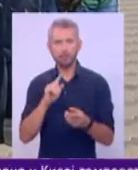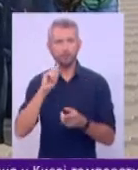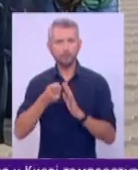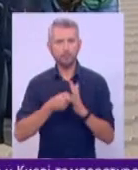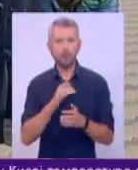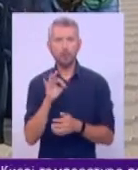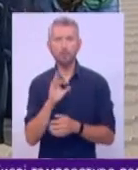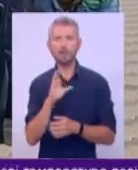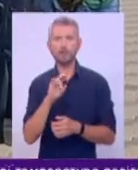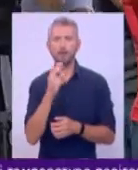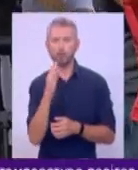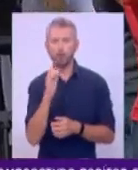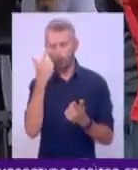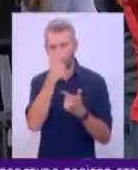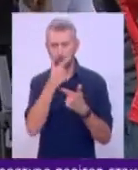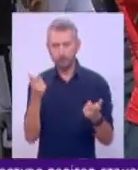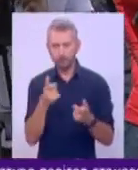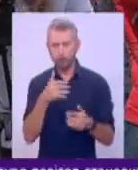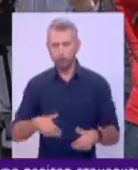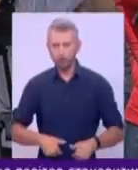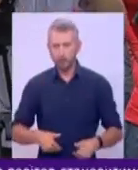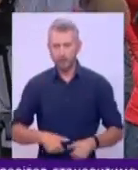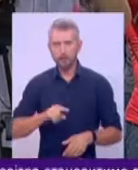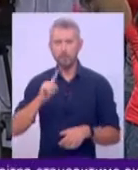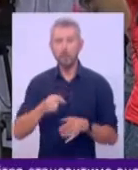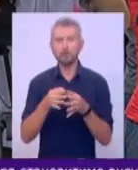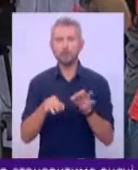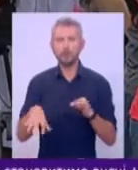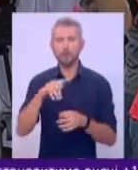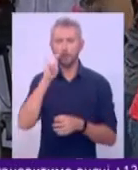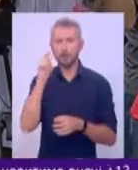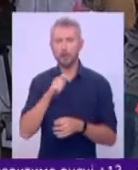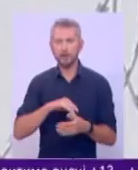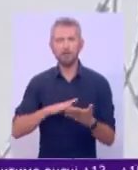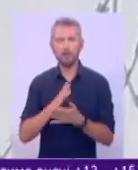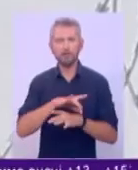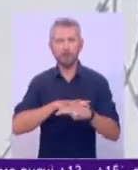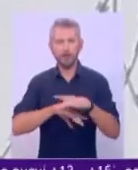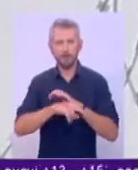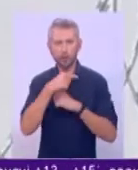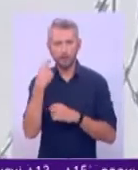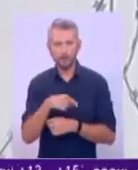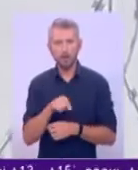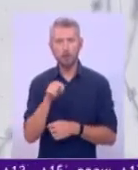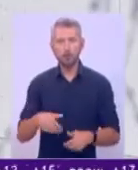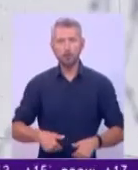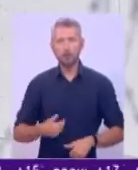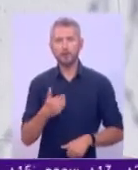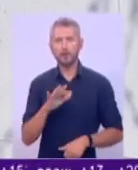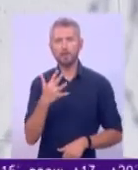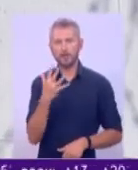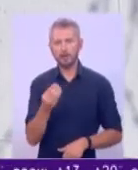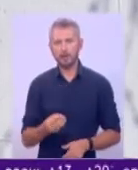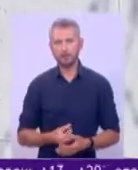що Олег Сінцов оголосив безстрокове голодування, вимагаючи звільнити всіх українських політв'язнів Росії. Олег голодує вже 5-й